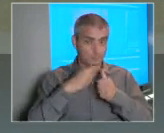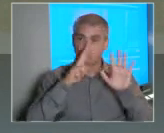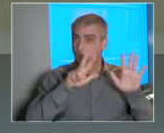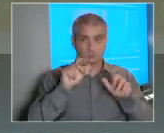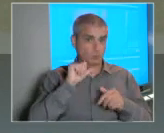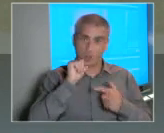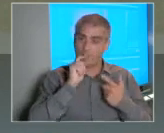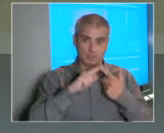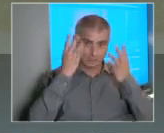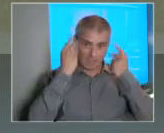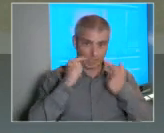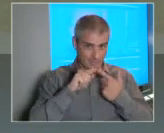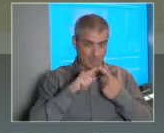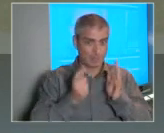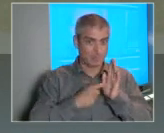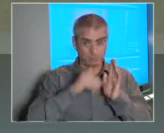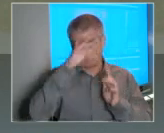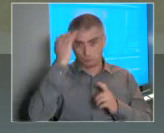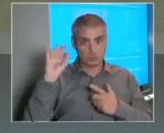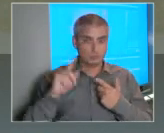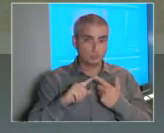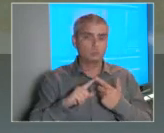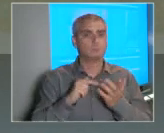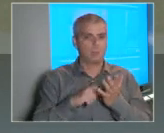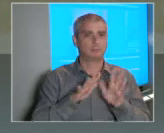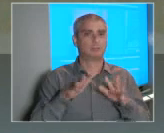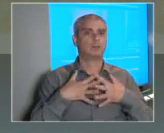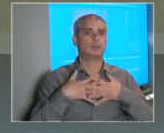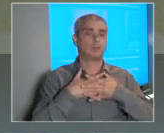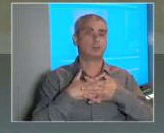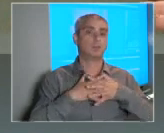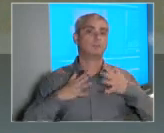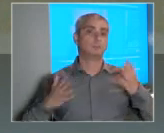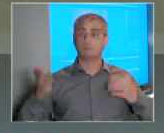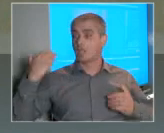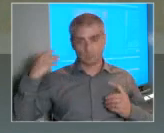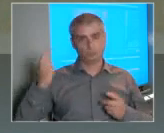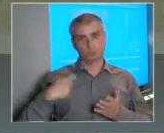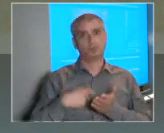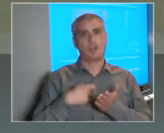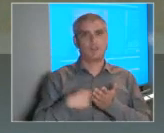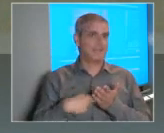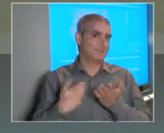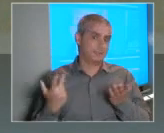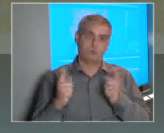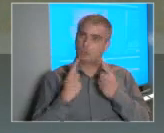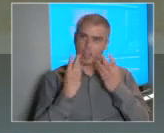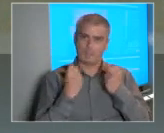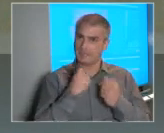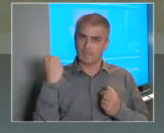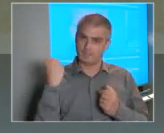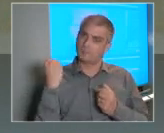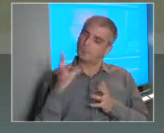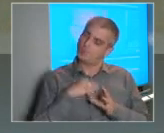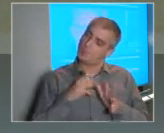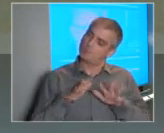ב-88 הוא לא רצה את החרדים בגלל הדרישות שלהם, ולכן הלכנו לממשלת אחדות. כאמור, אז הוא שילם את המחיר. זה קורה הרבה לימין שהוא